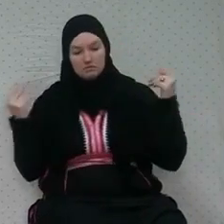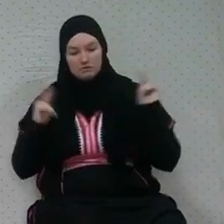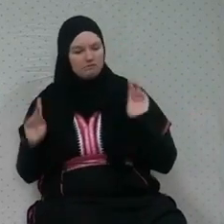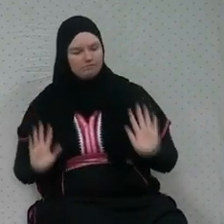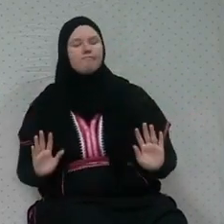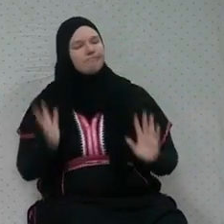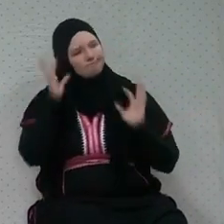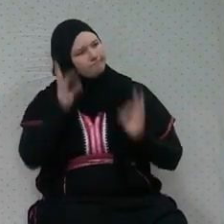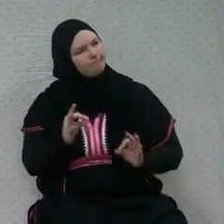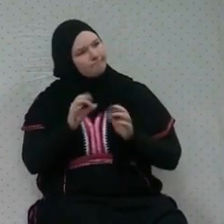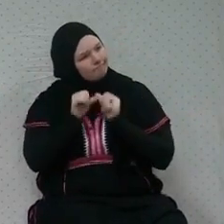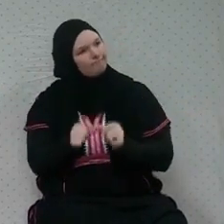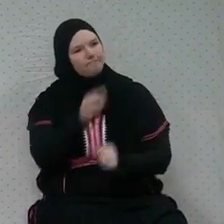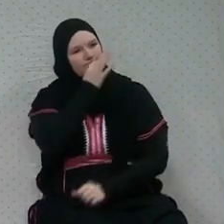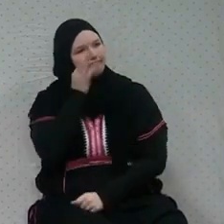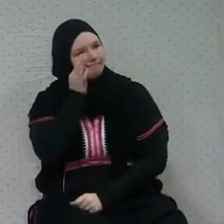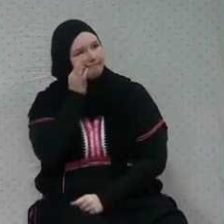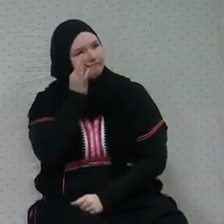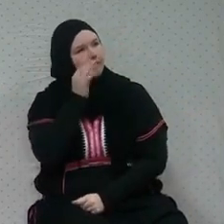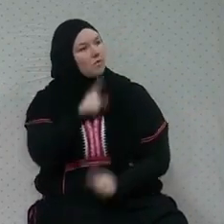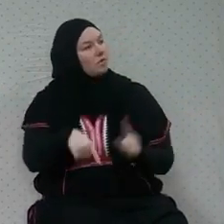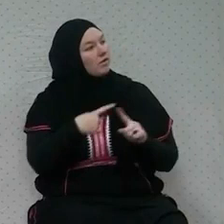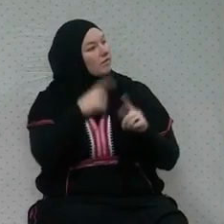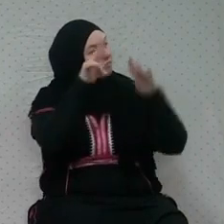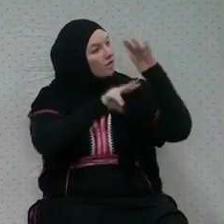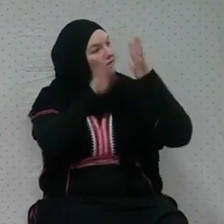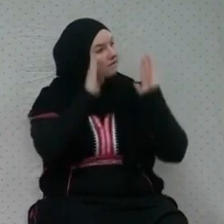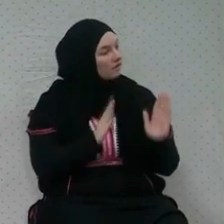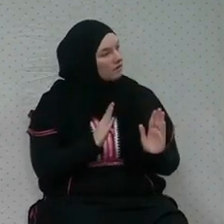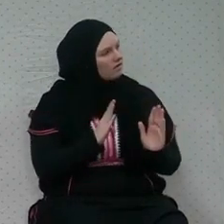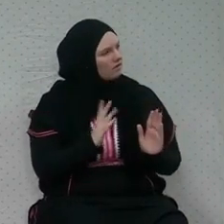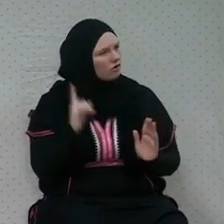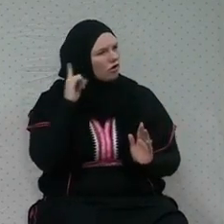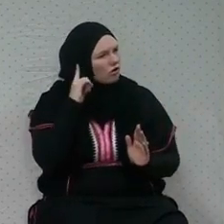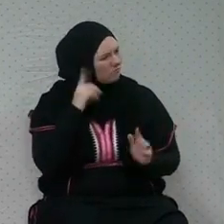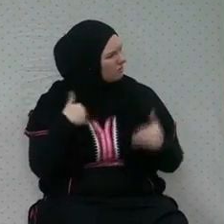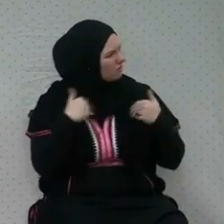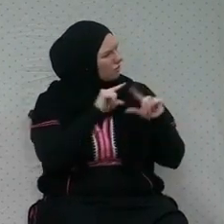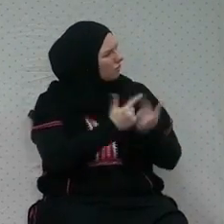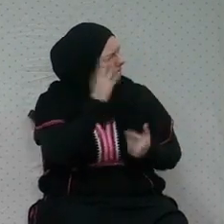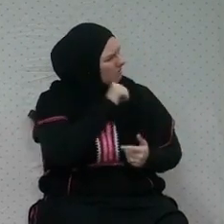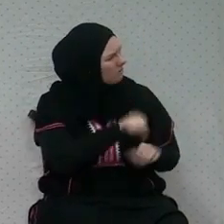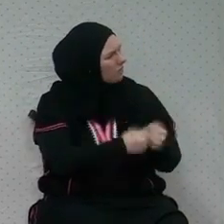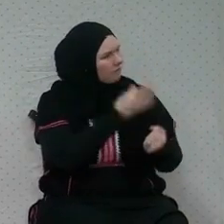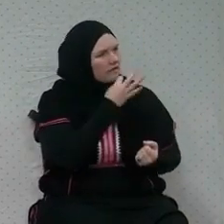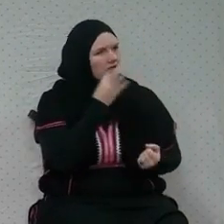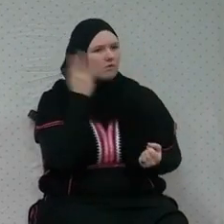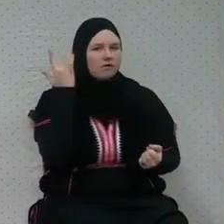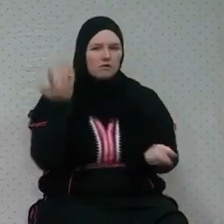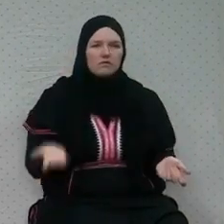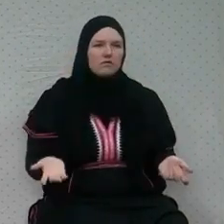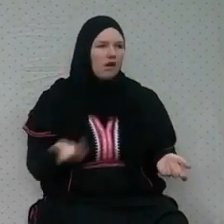break the fast. When the Prophet ﷺ heard about them, he said, أُولَٰئِكَ